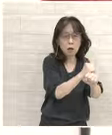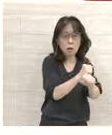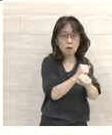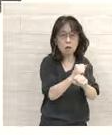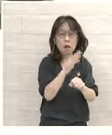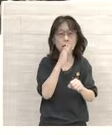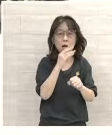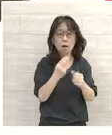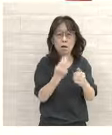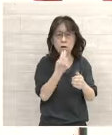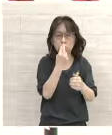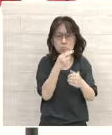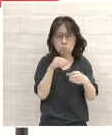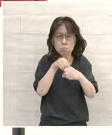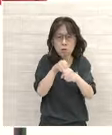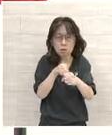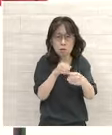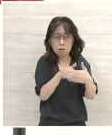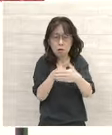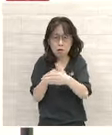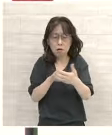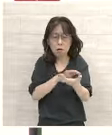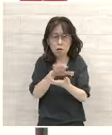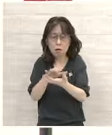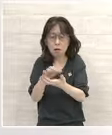なんでしょ、あれが心配でね。